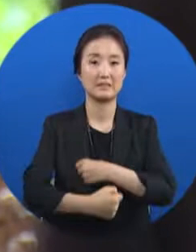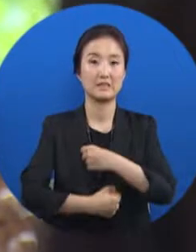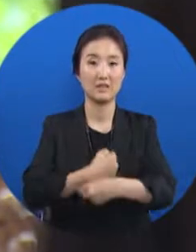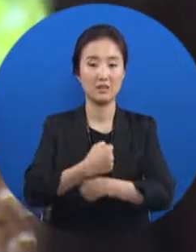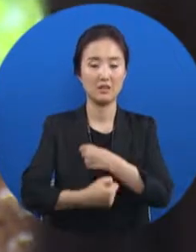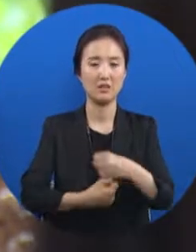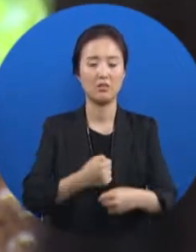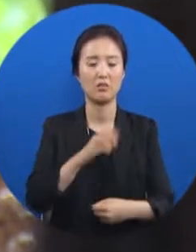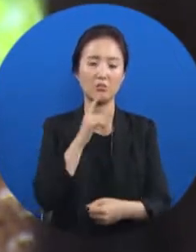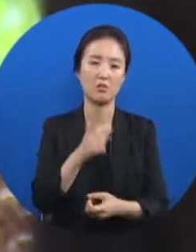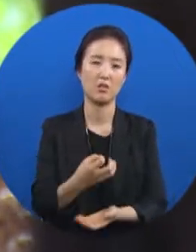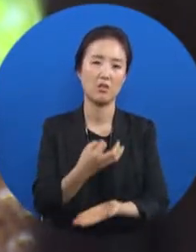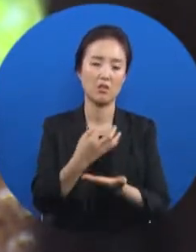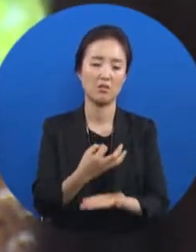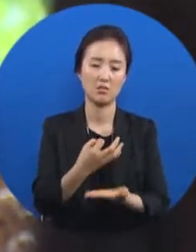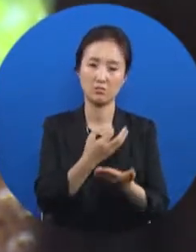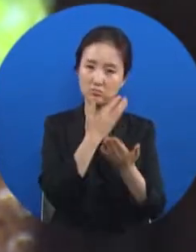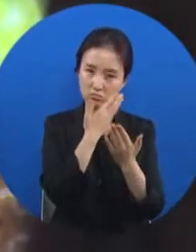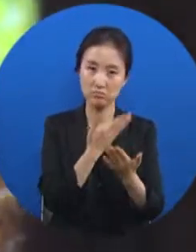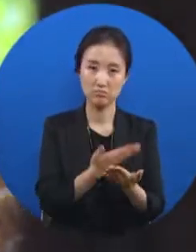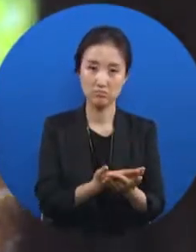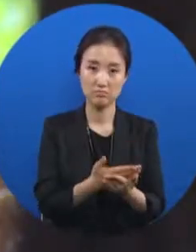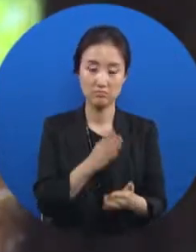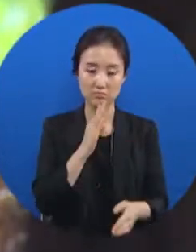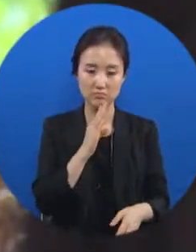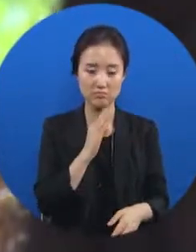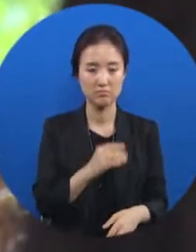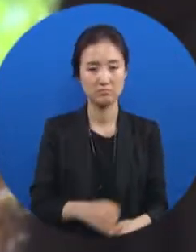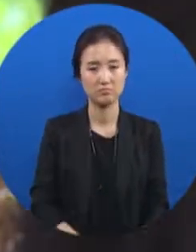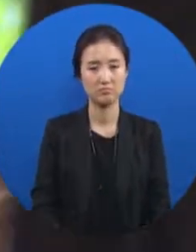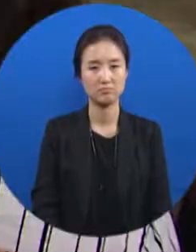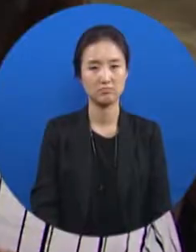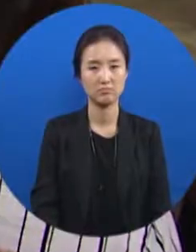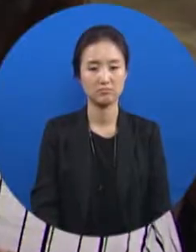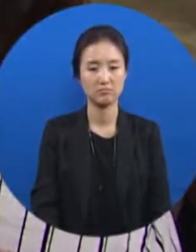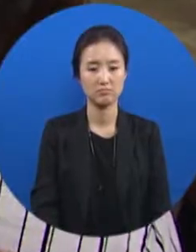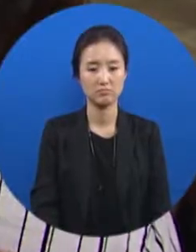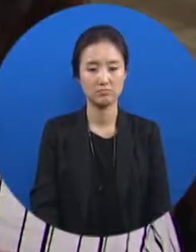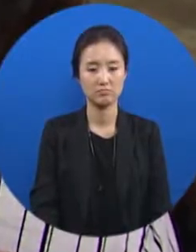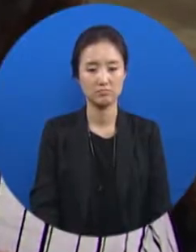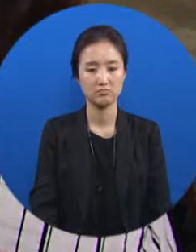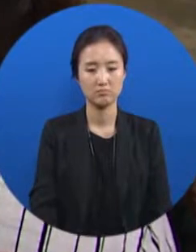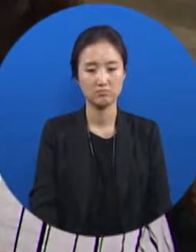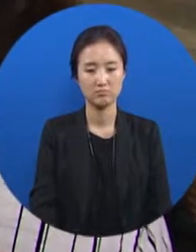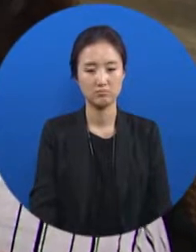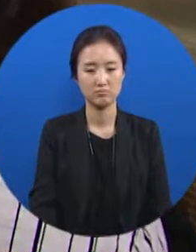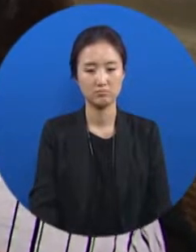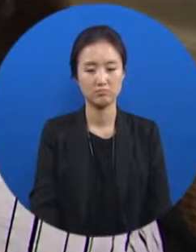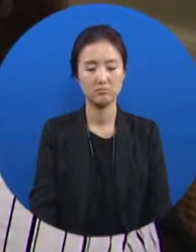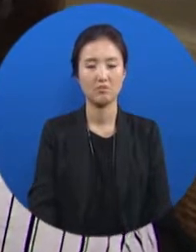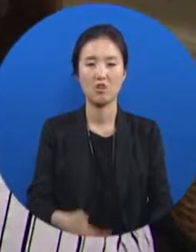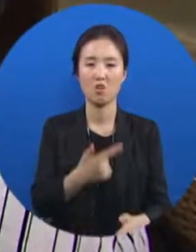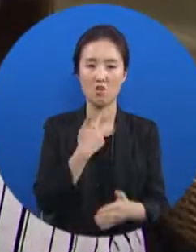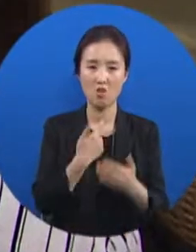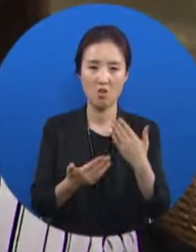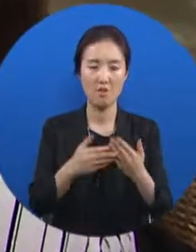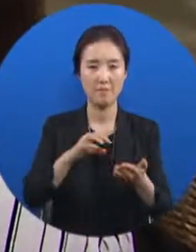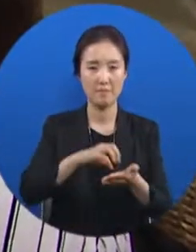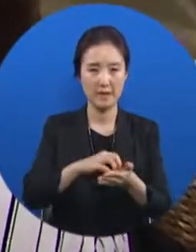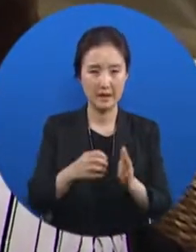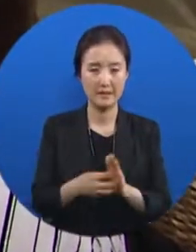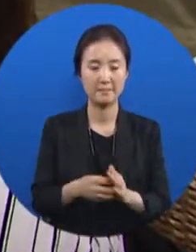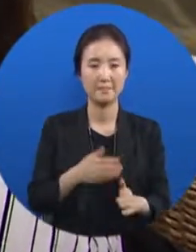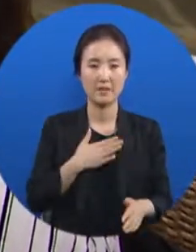너무 큰 거야. 그러면서 제가 이제 늘 경험한 만큼 성장하고 아는 만큼 성장한다.